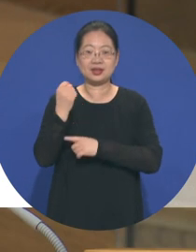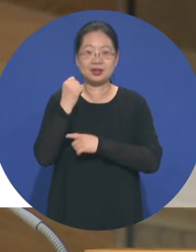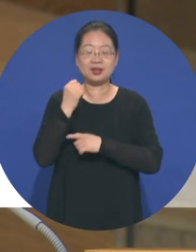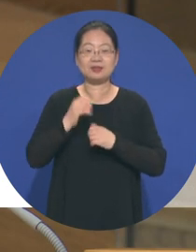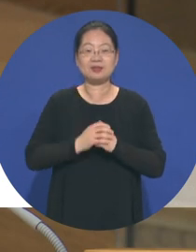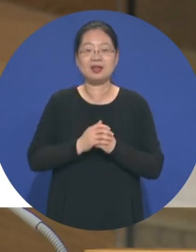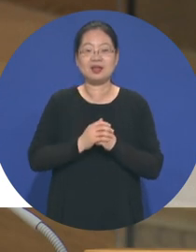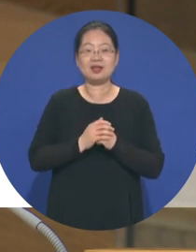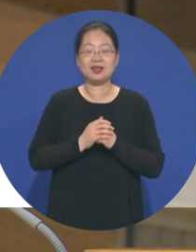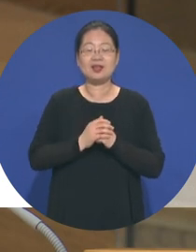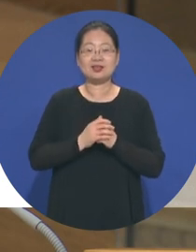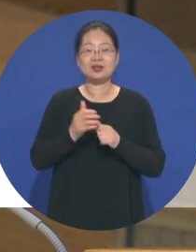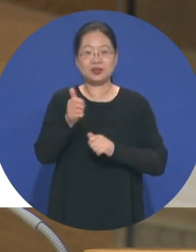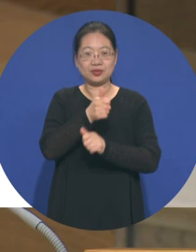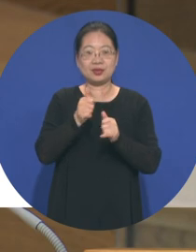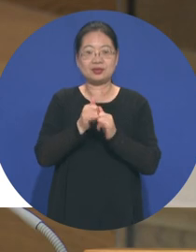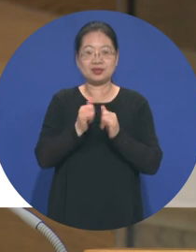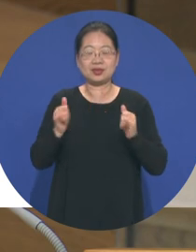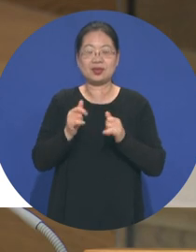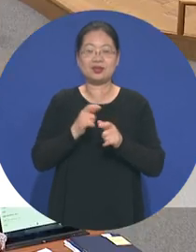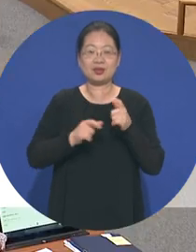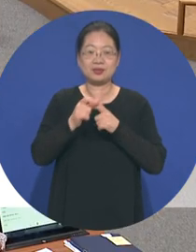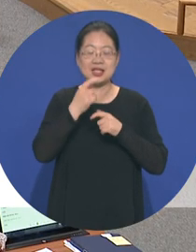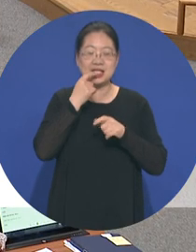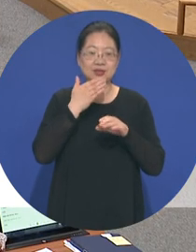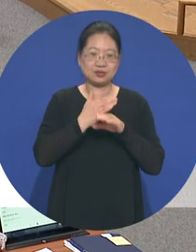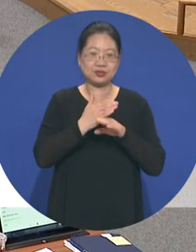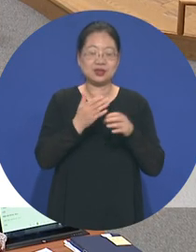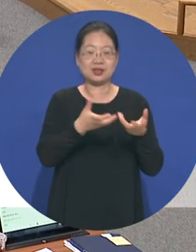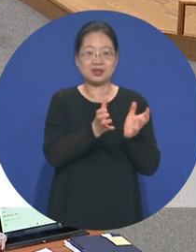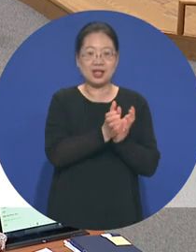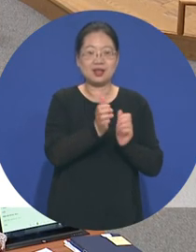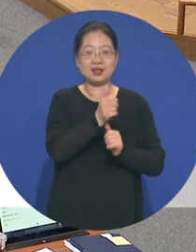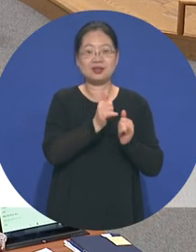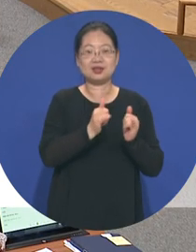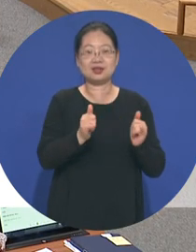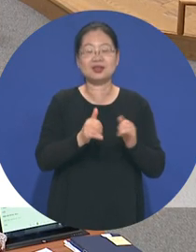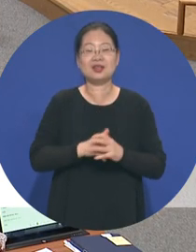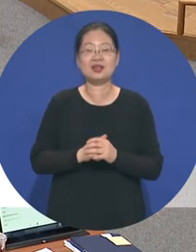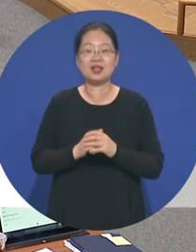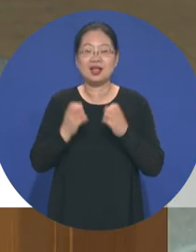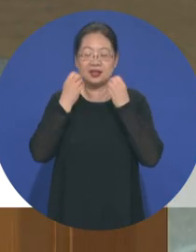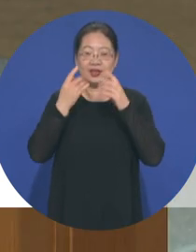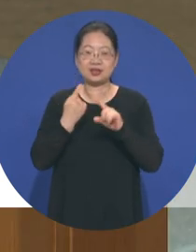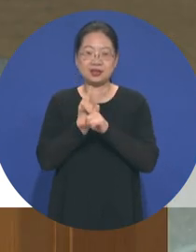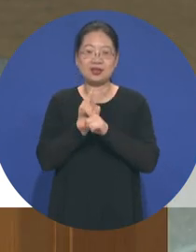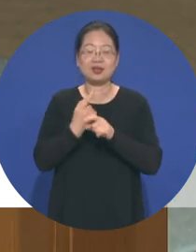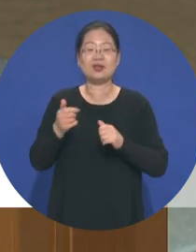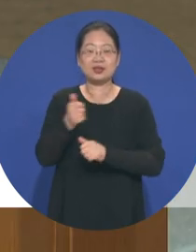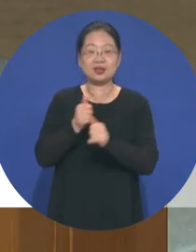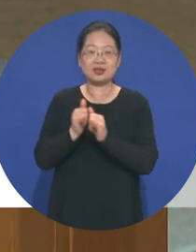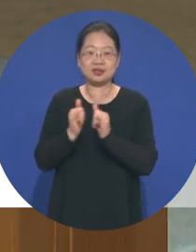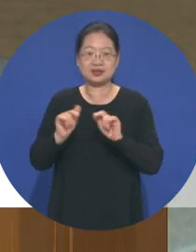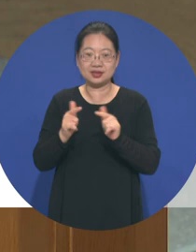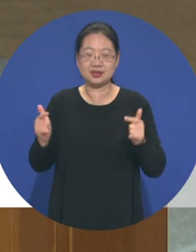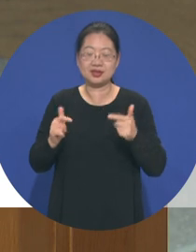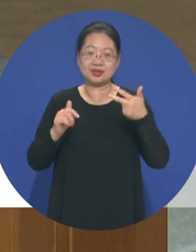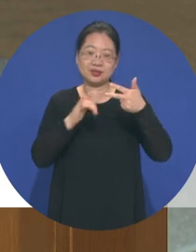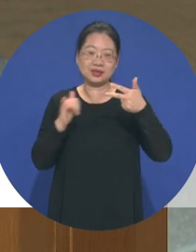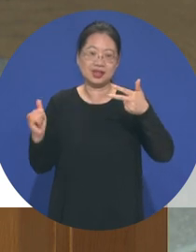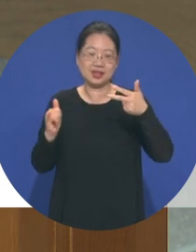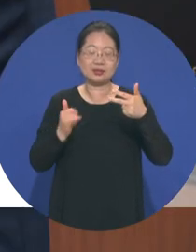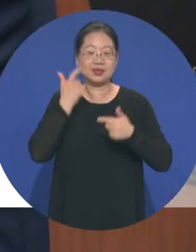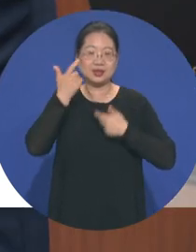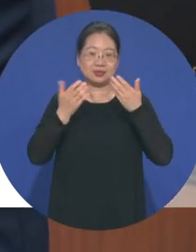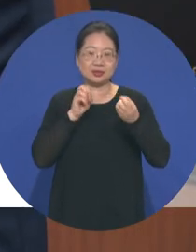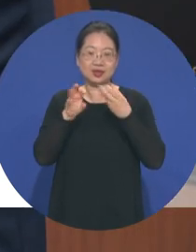박명원 김근용 김일중 의원 더불어민주당 강태형 박재용 안광률 의원 개혁신당 김밀리 의원 등 일곱명의